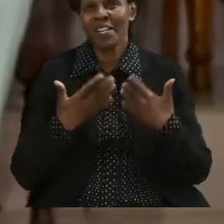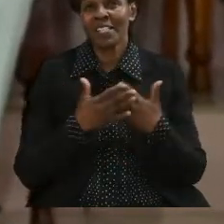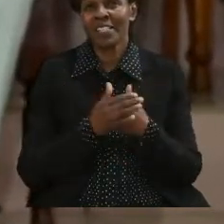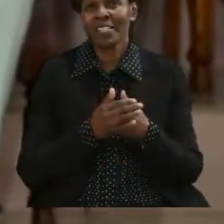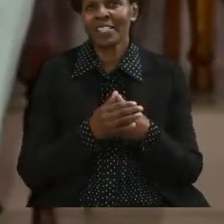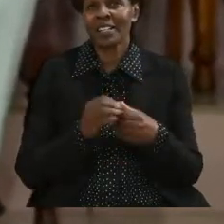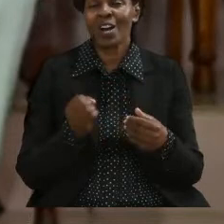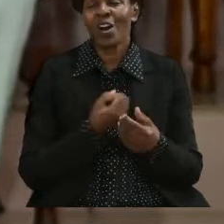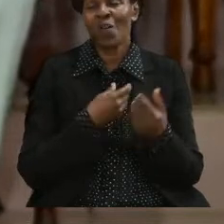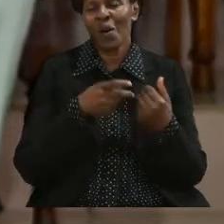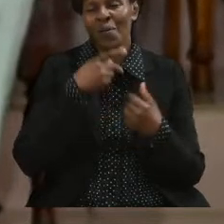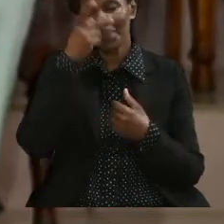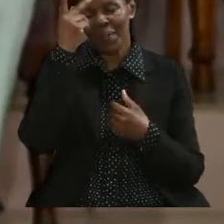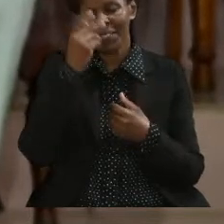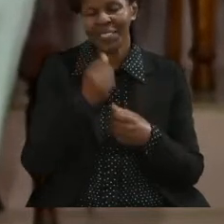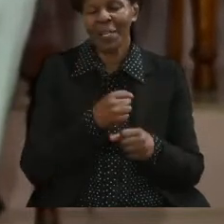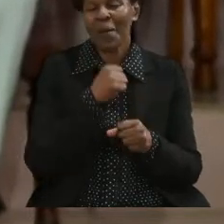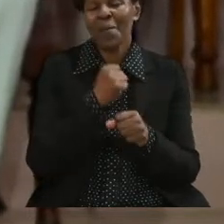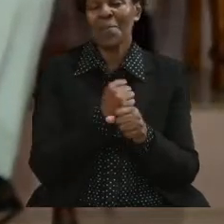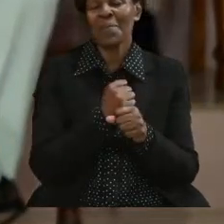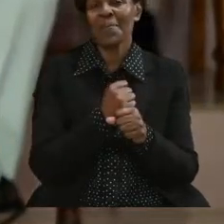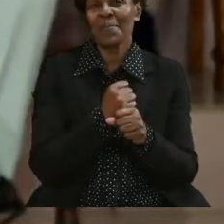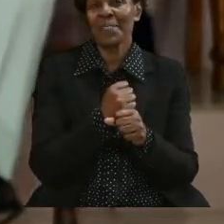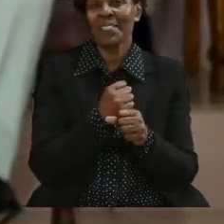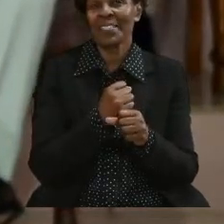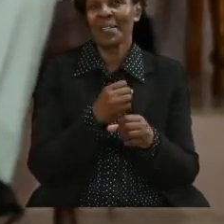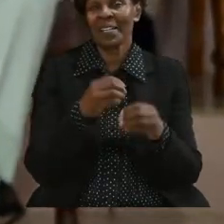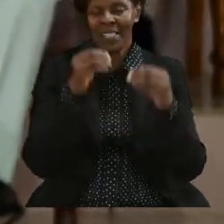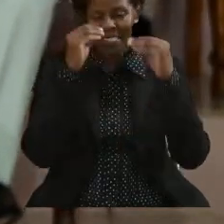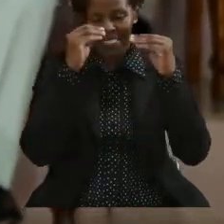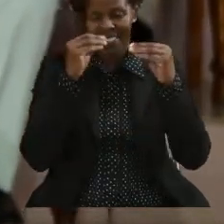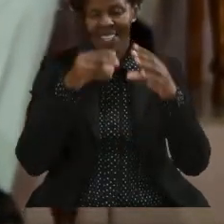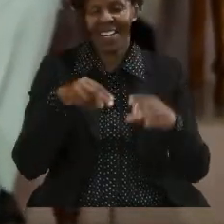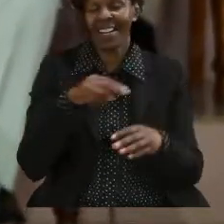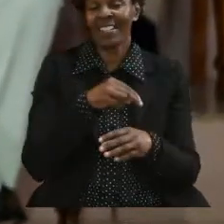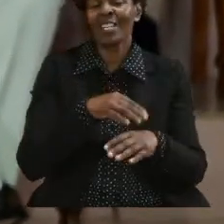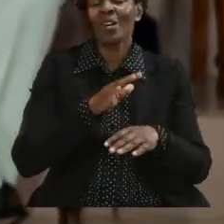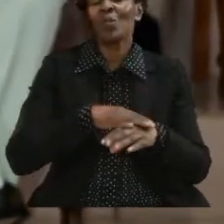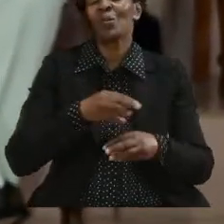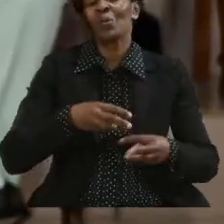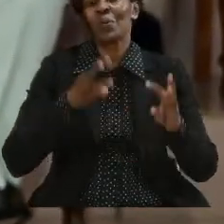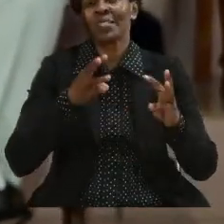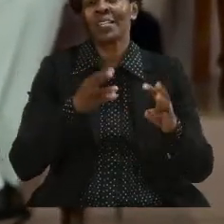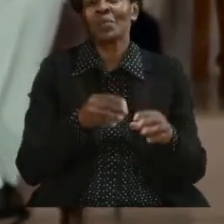aciari aitu tumenyeriei njira njega na tutikamiuma ona twaneneha